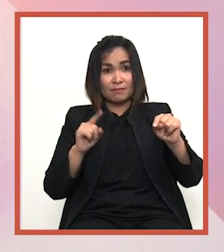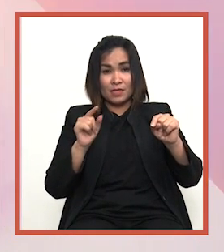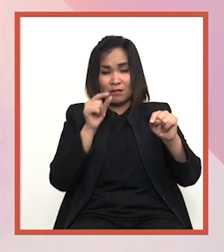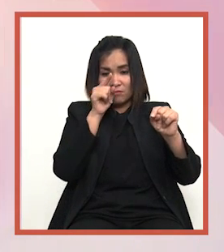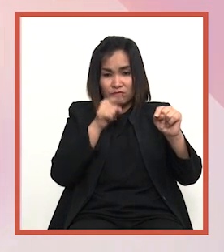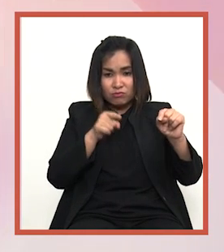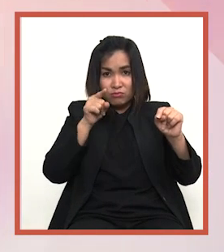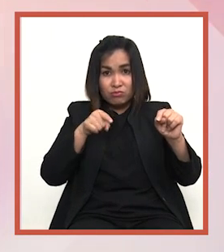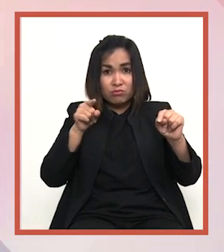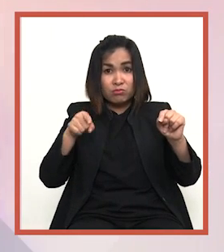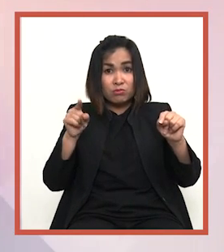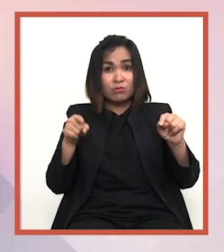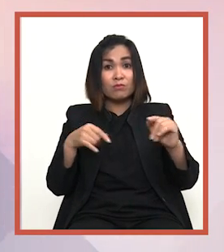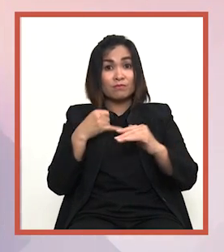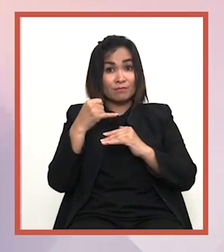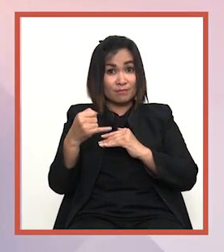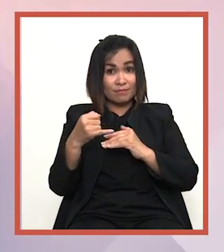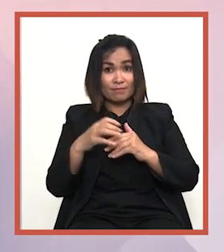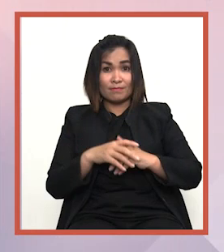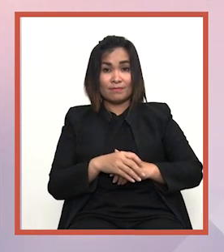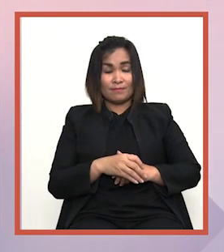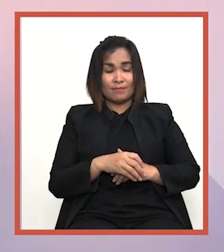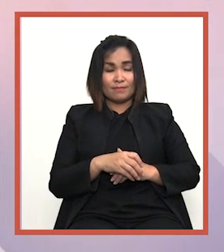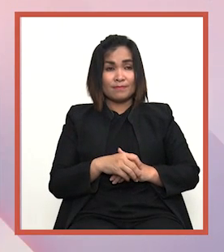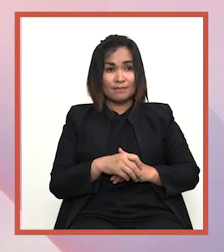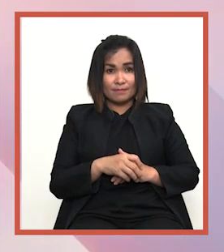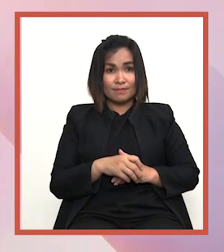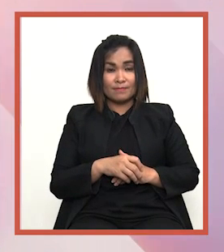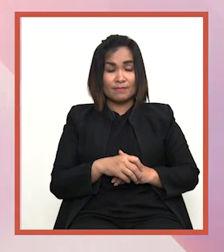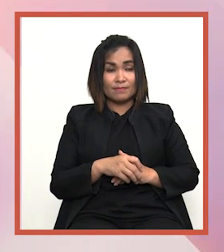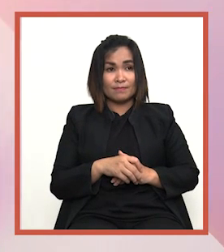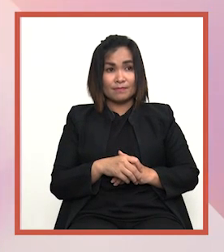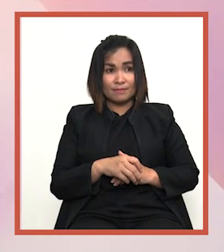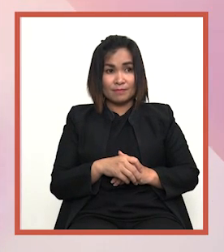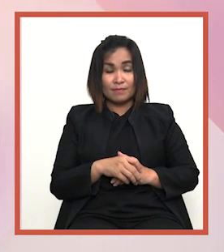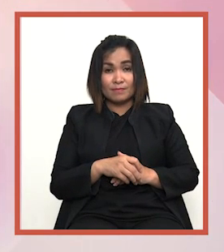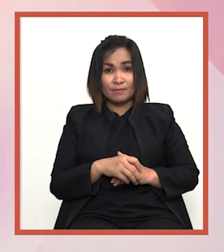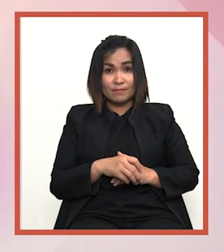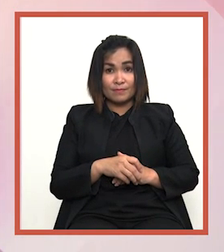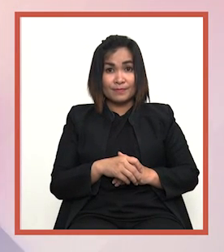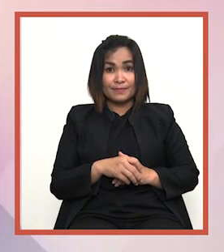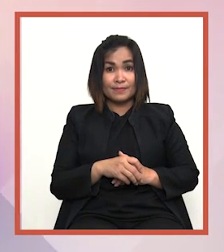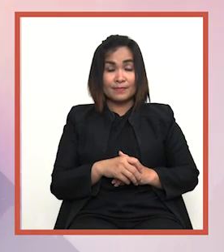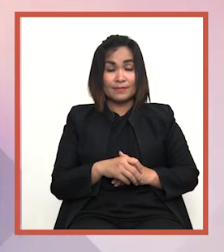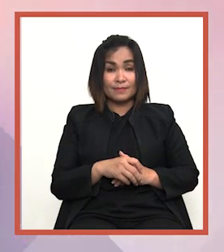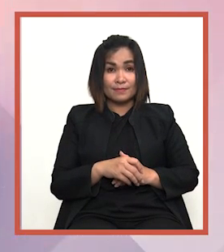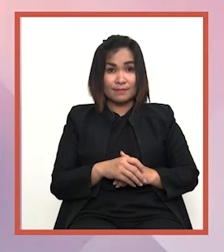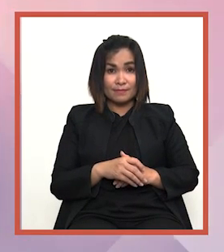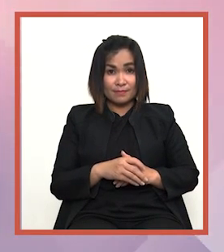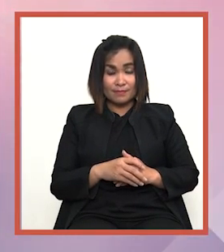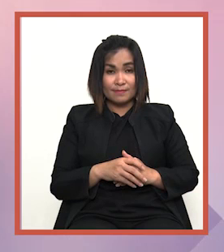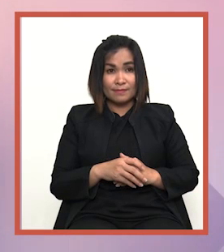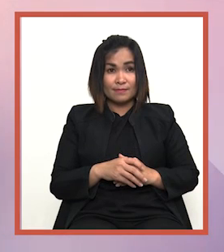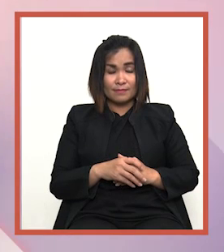ใช้แค่ด้านเดียวนะครับแบบความต้านทานกับแบบความต้านทานปรับค่าได้นะครับแบบงาน